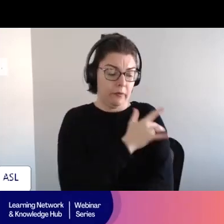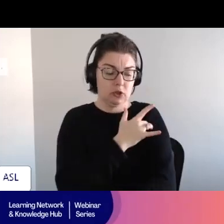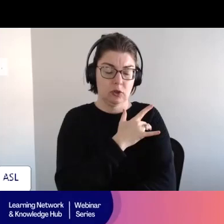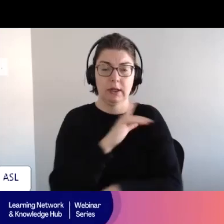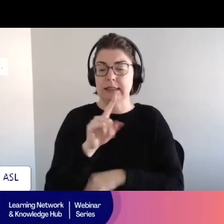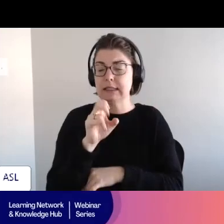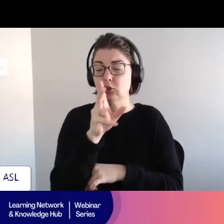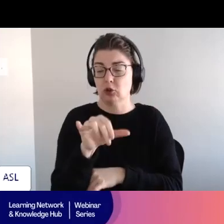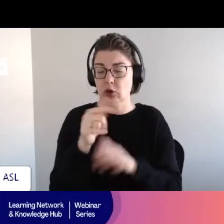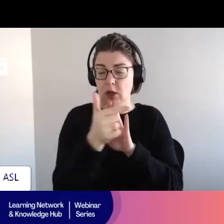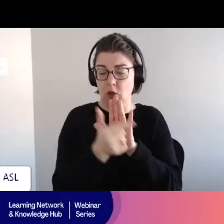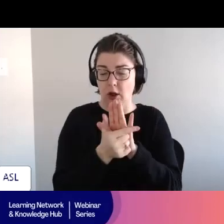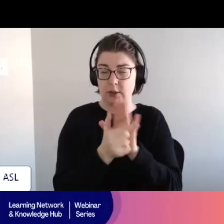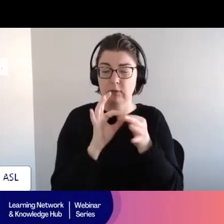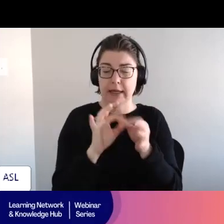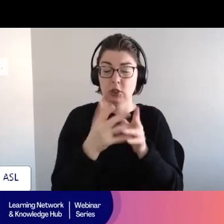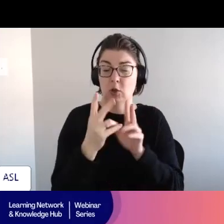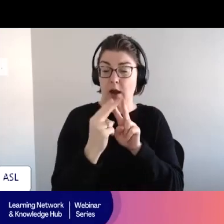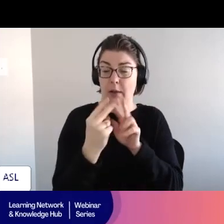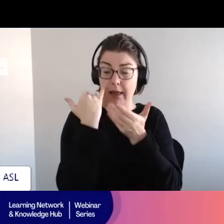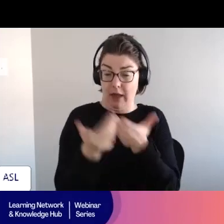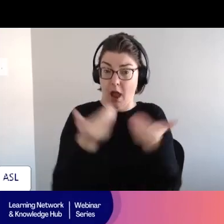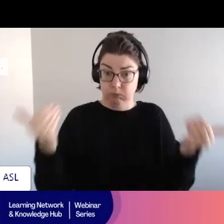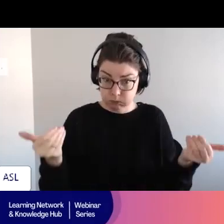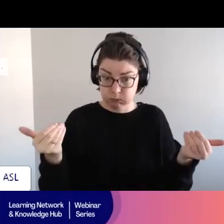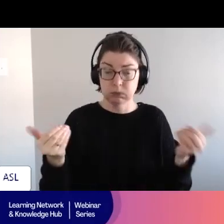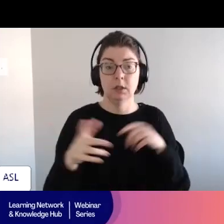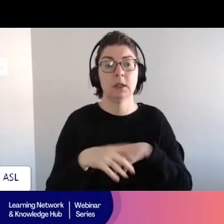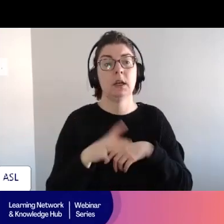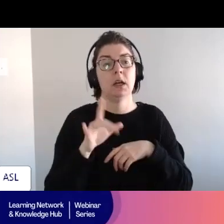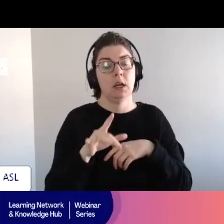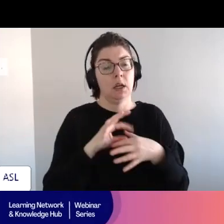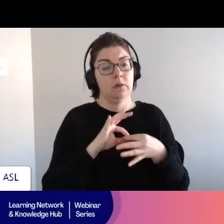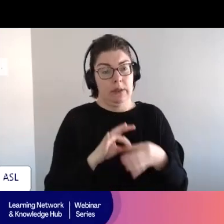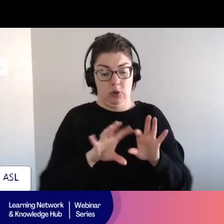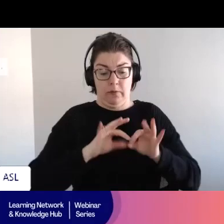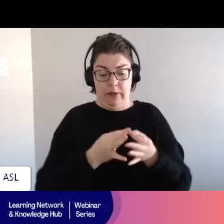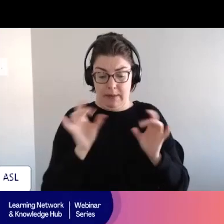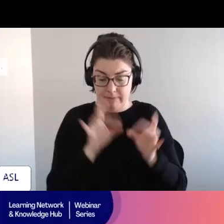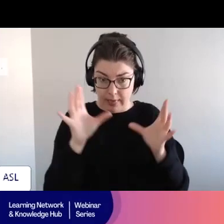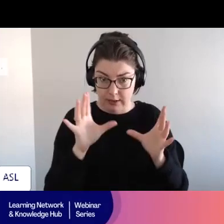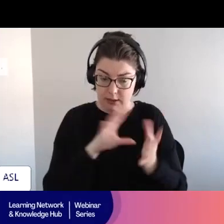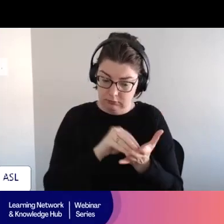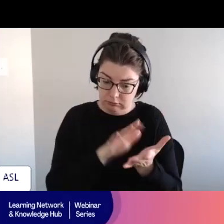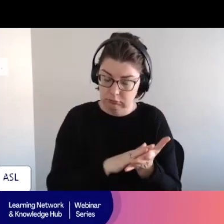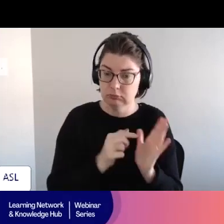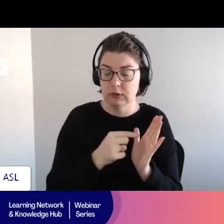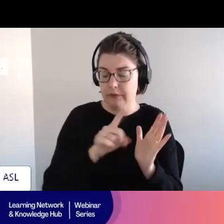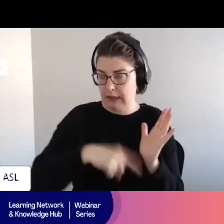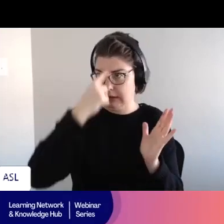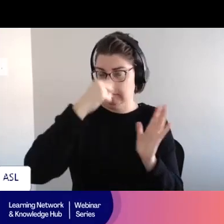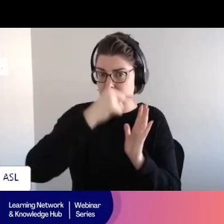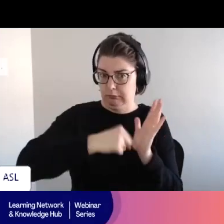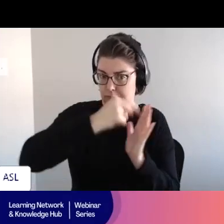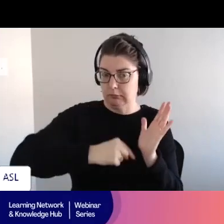divorcer il y a aussi des législations territoriales provinciales qui parle de couple qui se séparent et ceci comprennent des